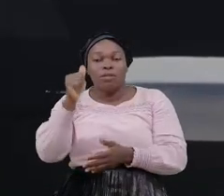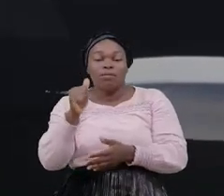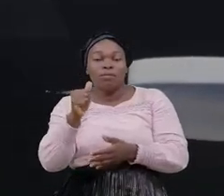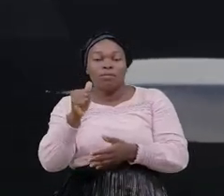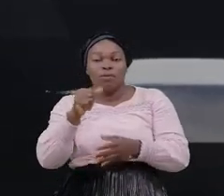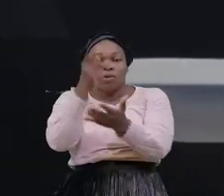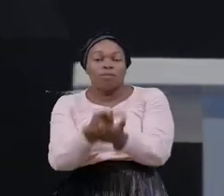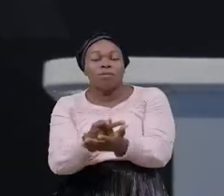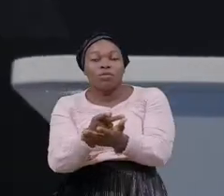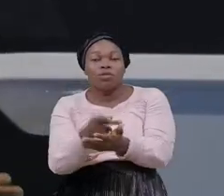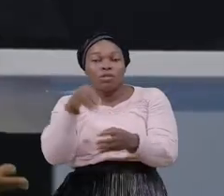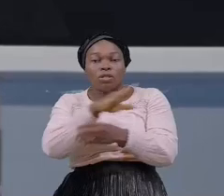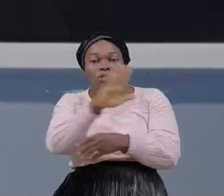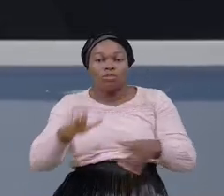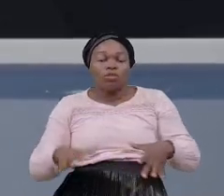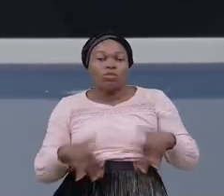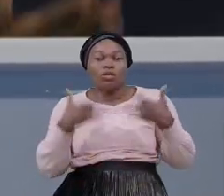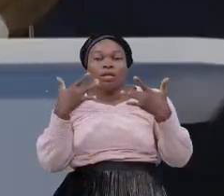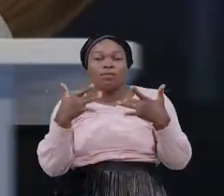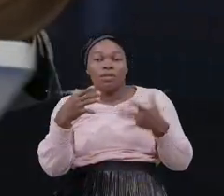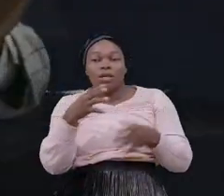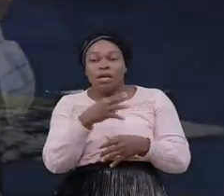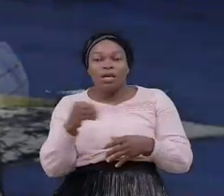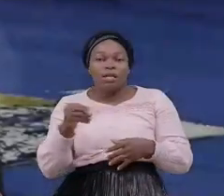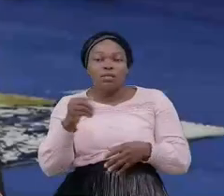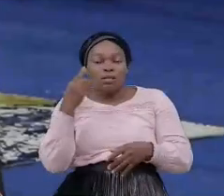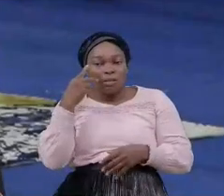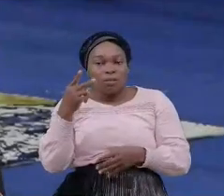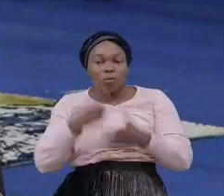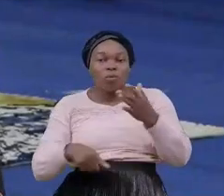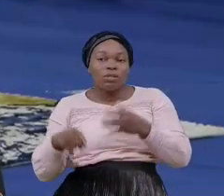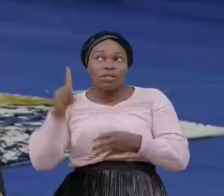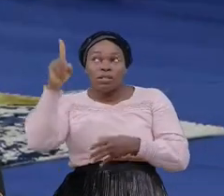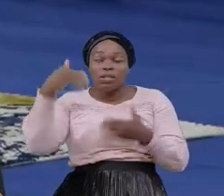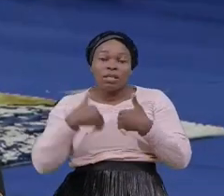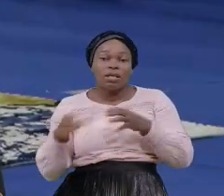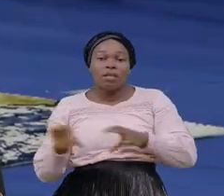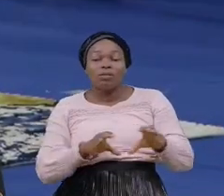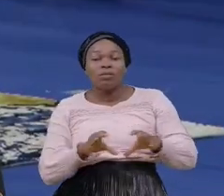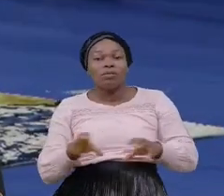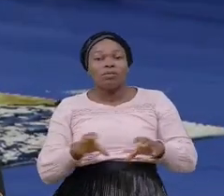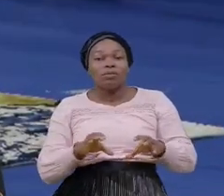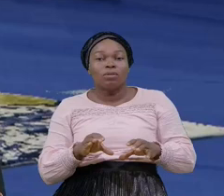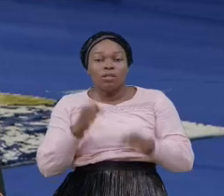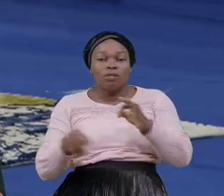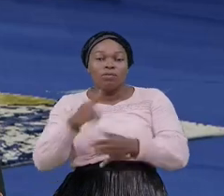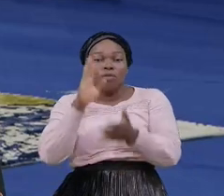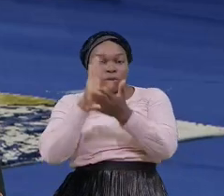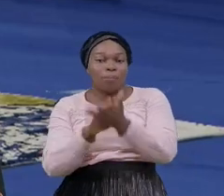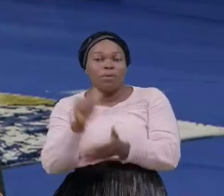vie? Est-ce que cette personne peut être pardonnée? Regardez ce qu'elle a fait. Si vous croyez, le pardon vous sera